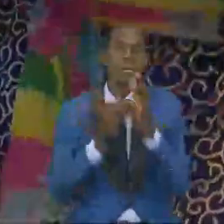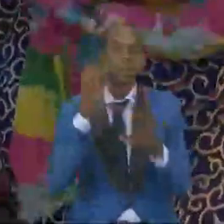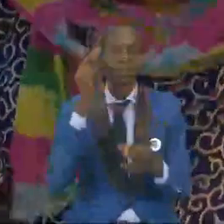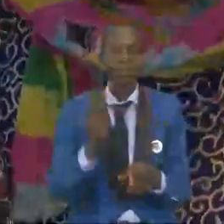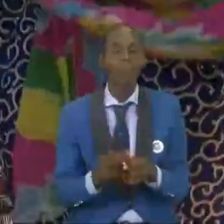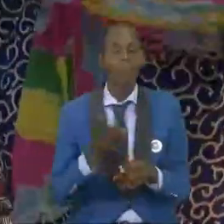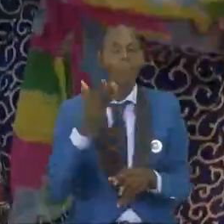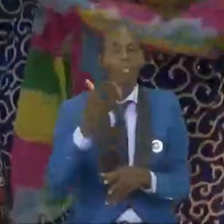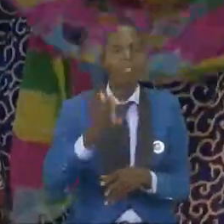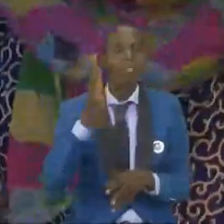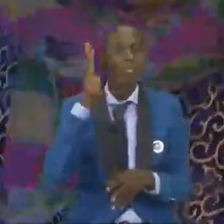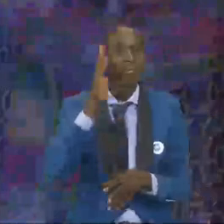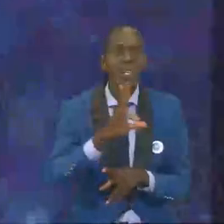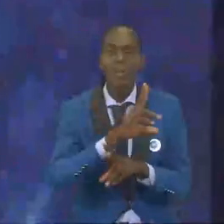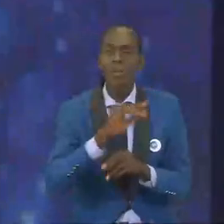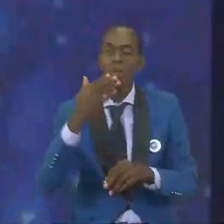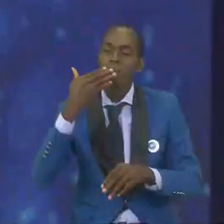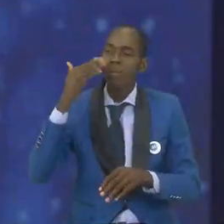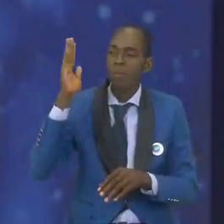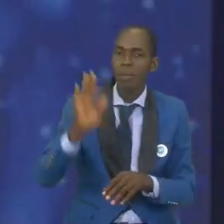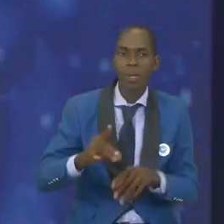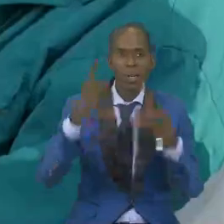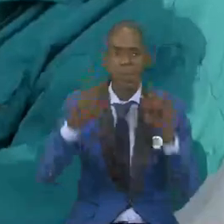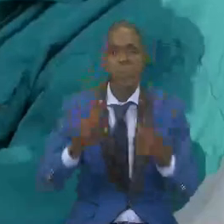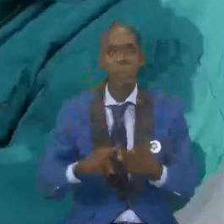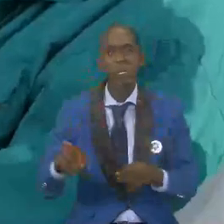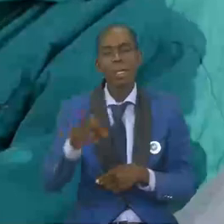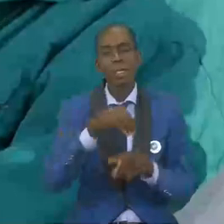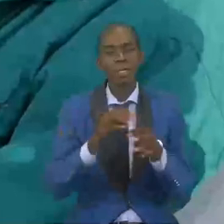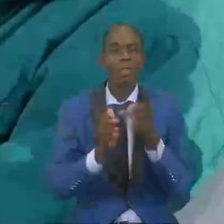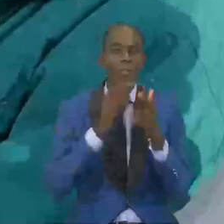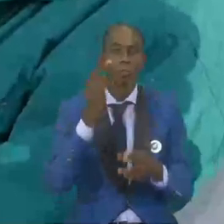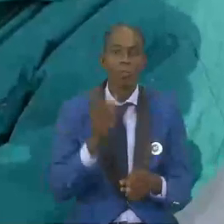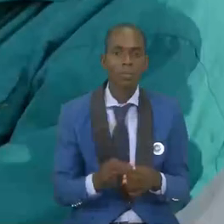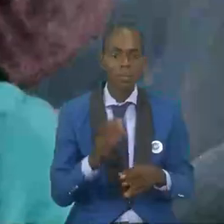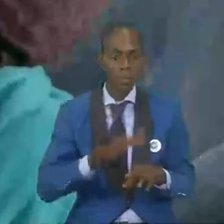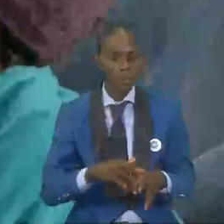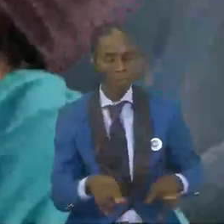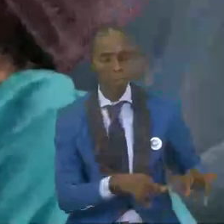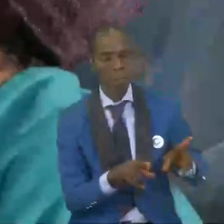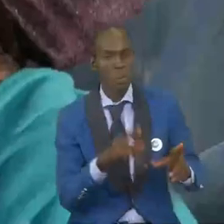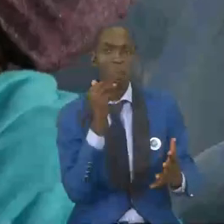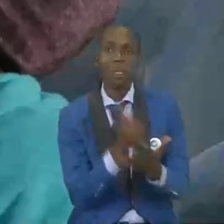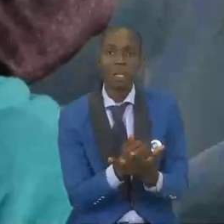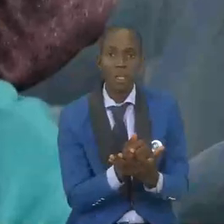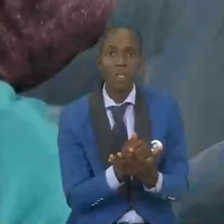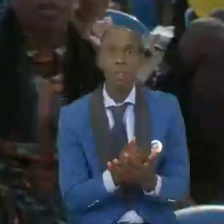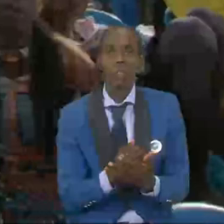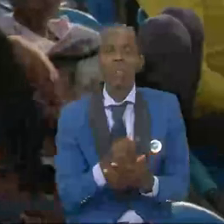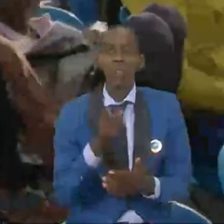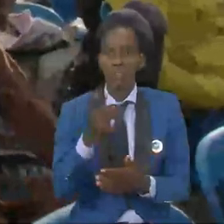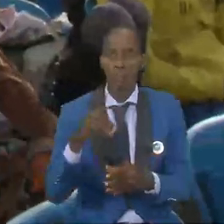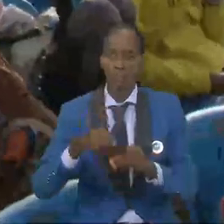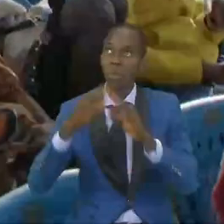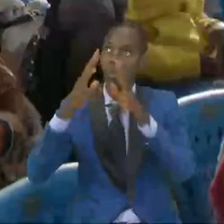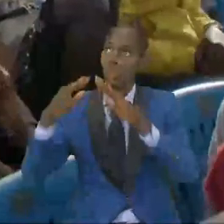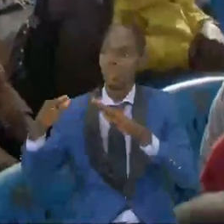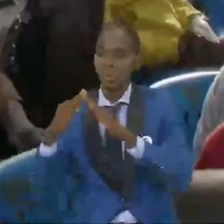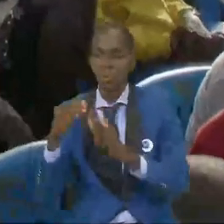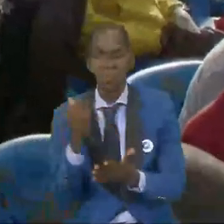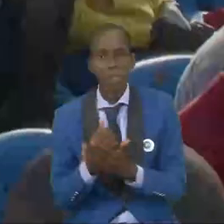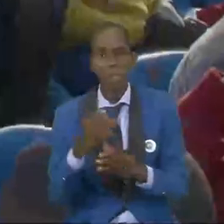ta vie au nom de Jésus. Aucun malheur ne t'arrivera